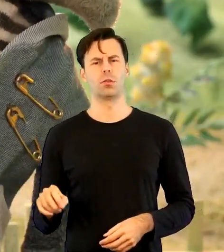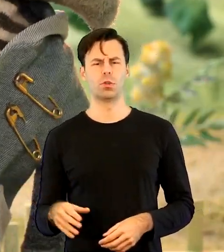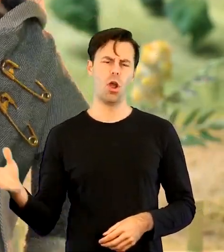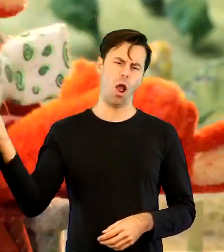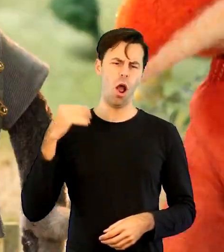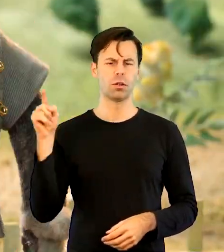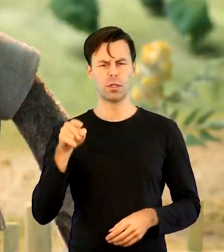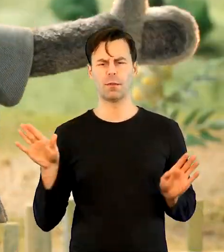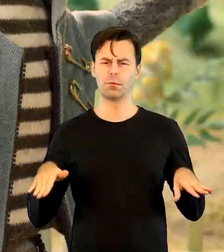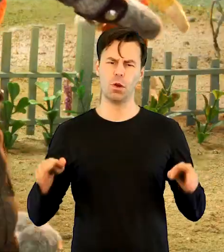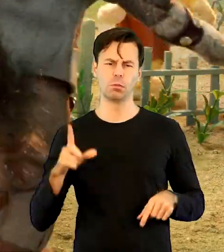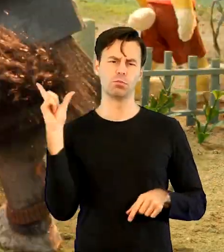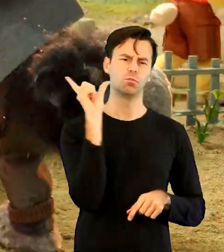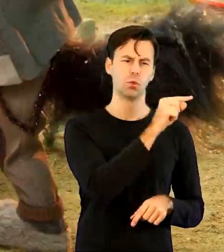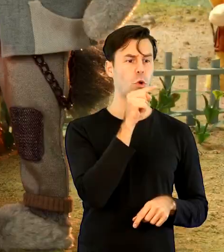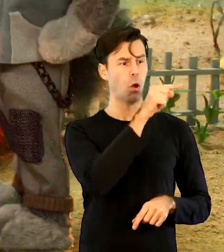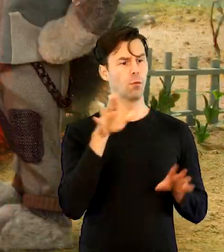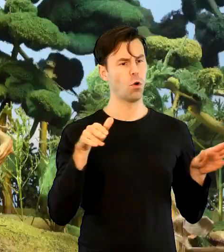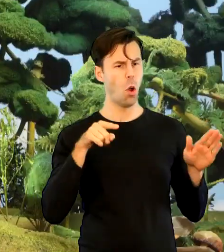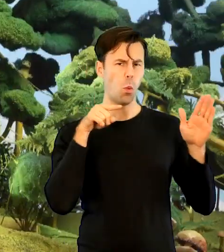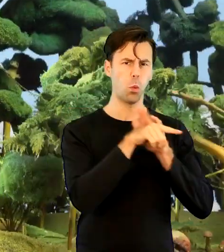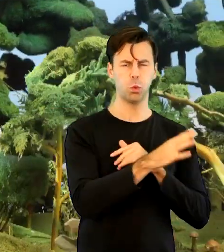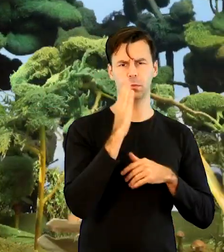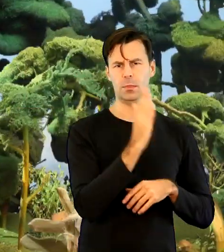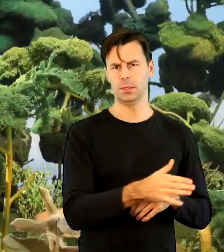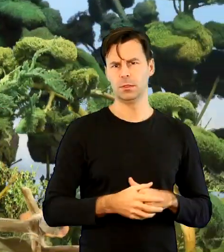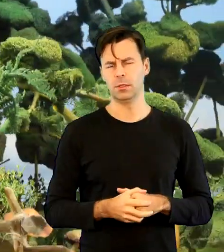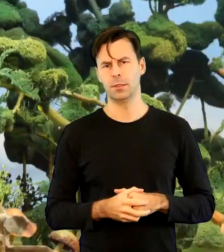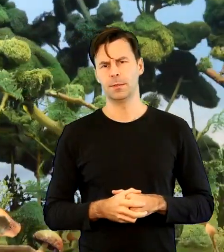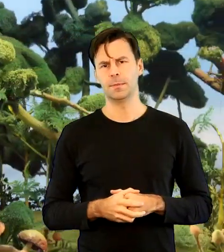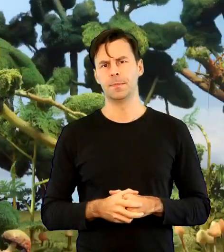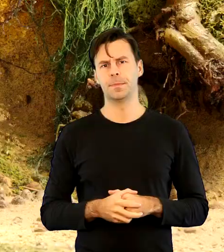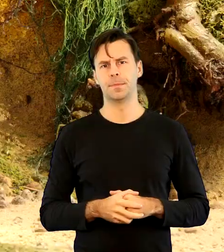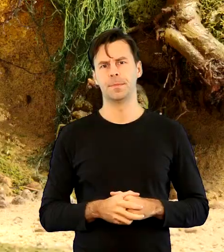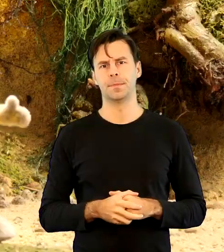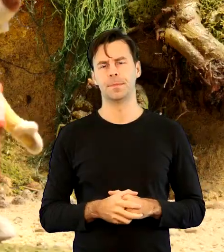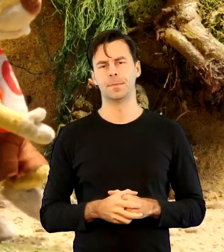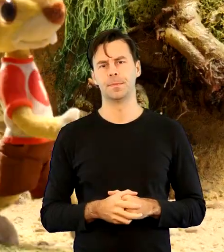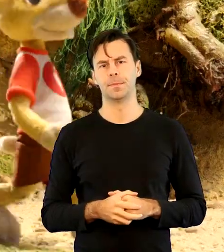Chodźmy do niej, szybko! Tak, bo inaczej nam ucieknie!